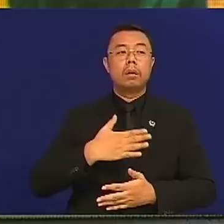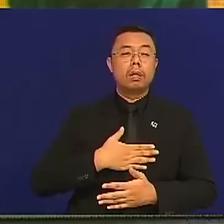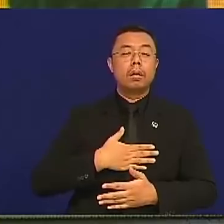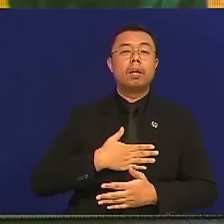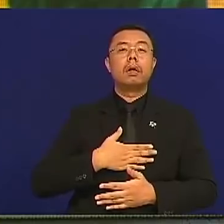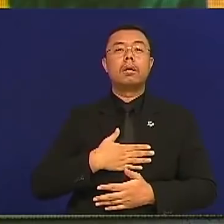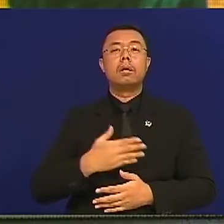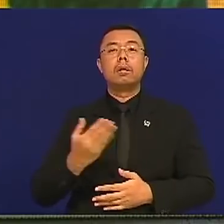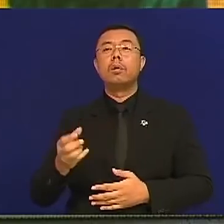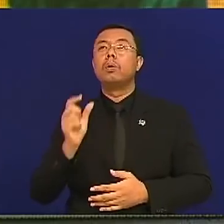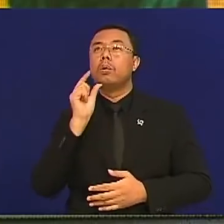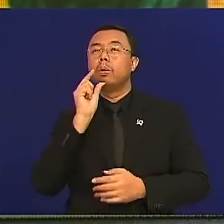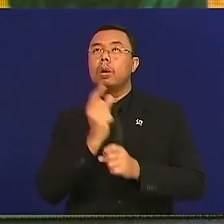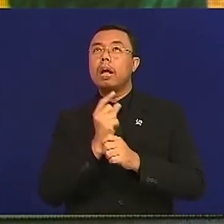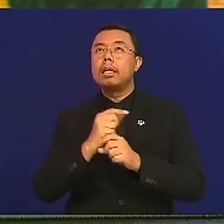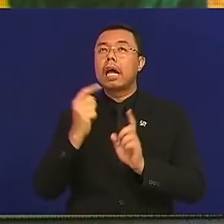guna tajuk